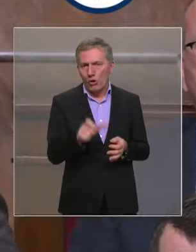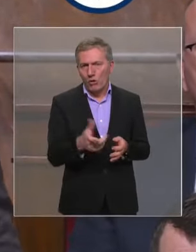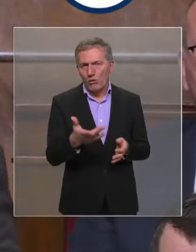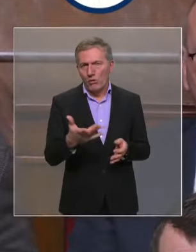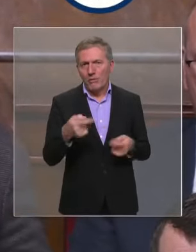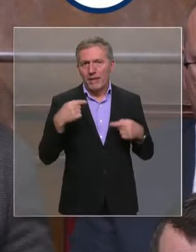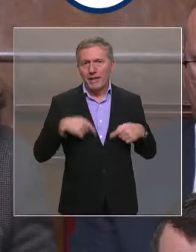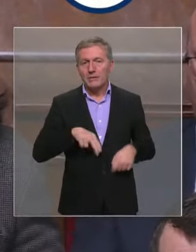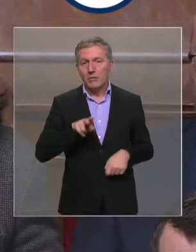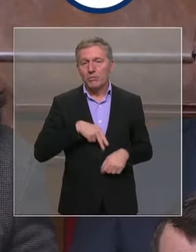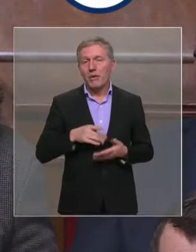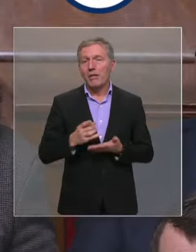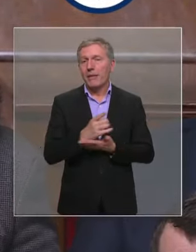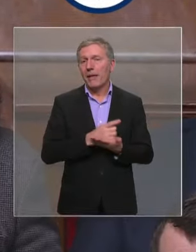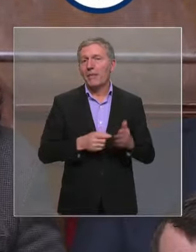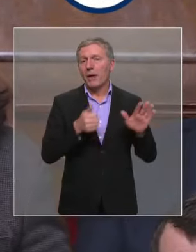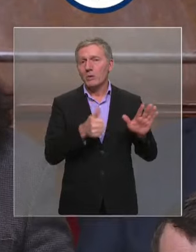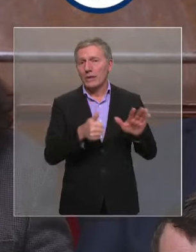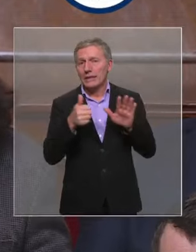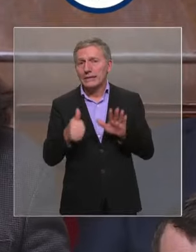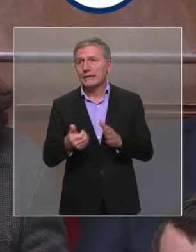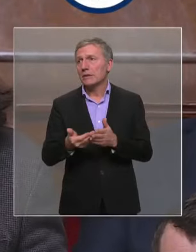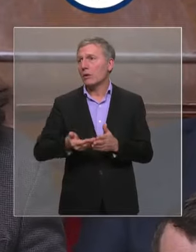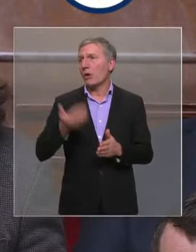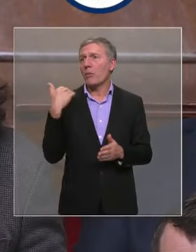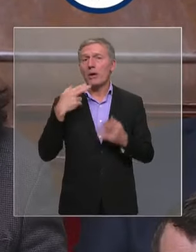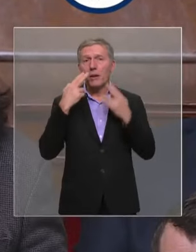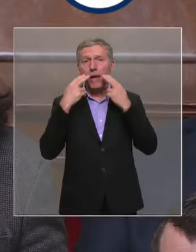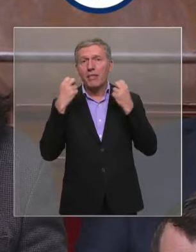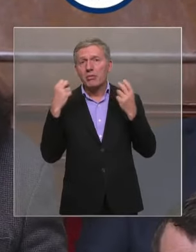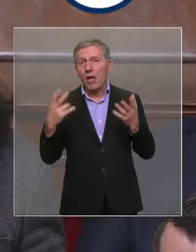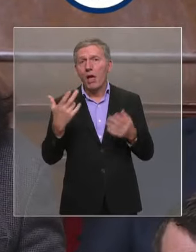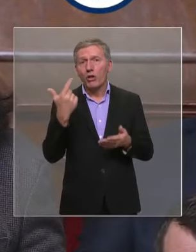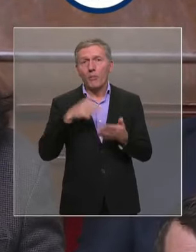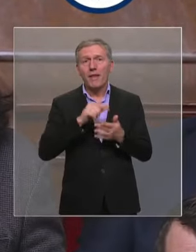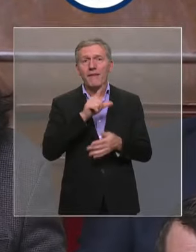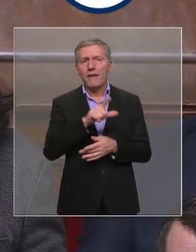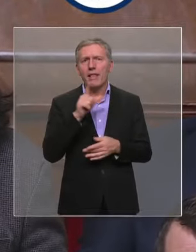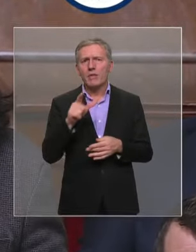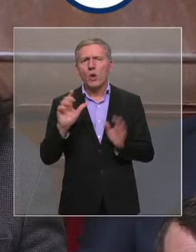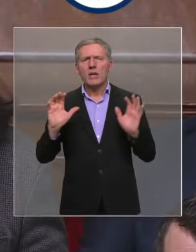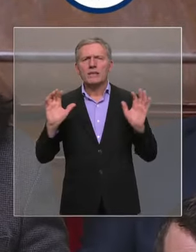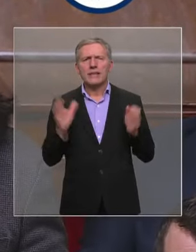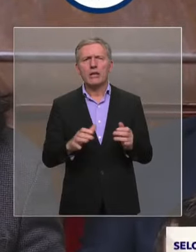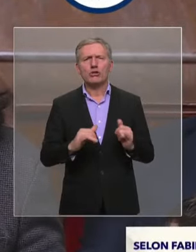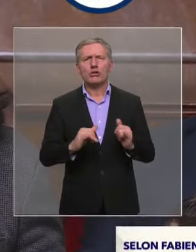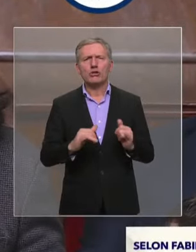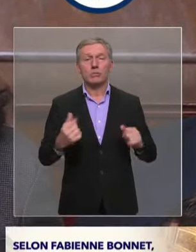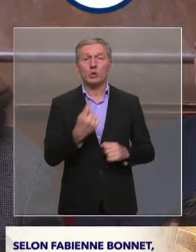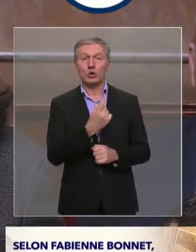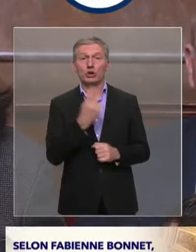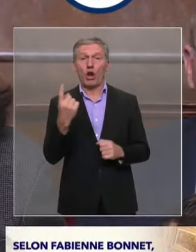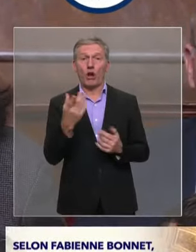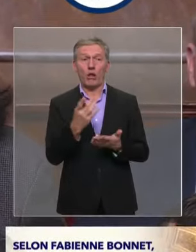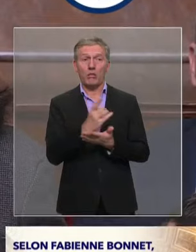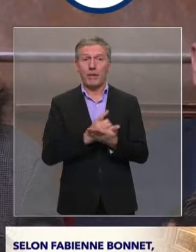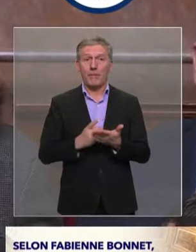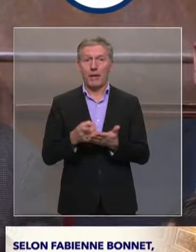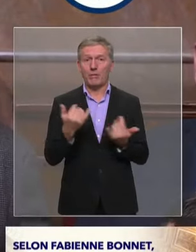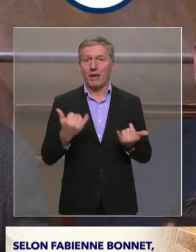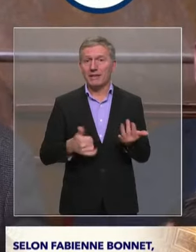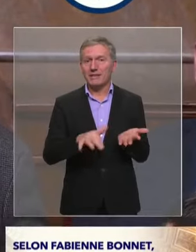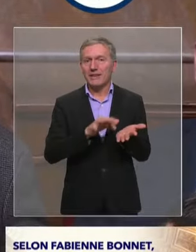mon département des Pyrénées-Orientales subit depuis le printemps 2022 une forte sécheresse. Il est le seul département